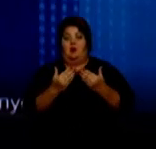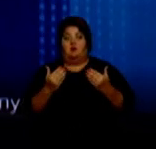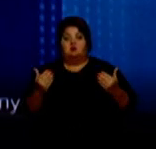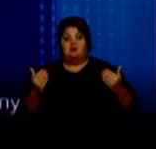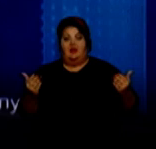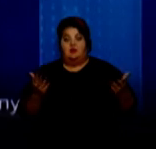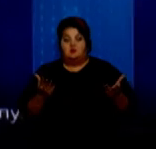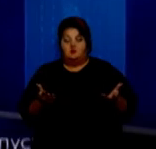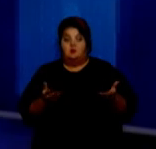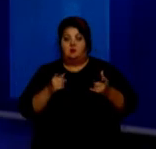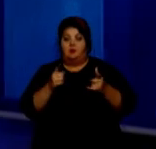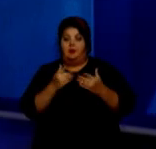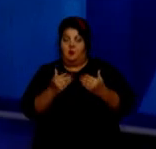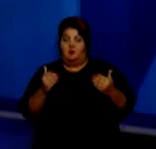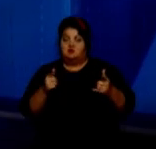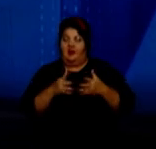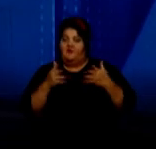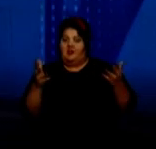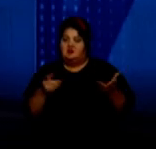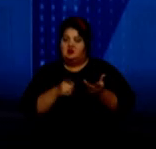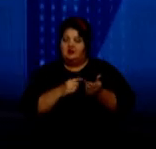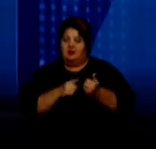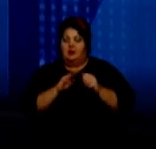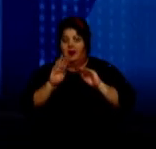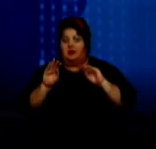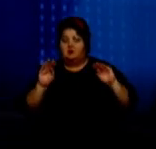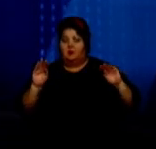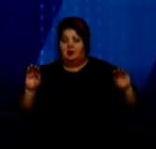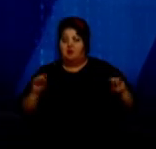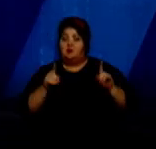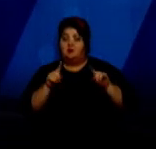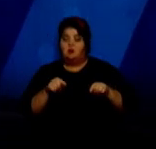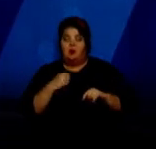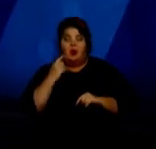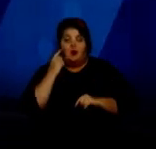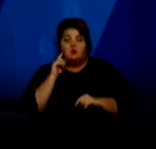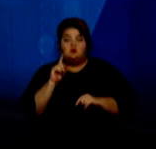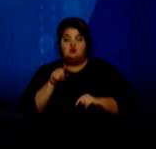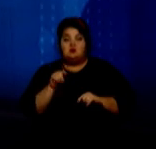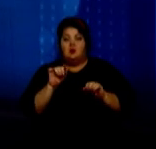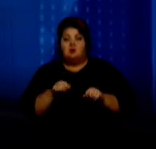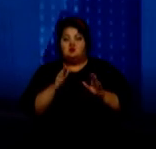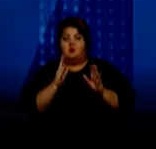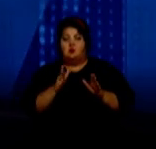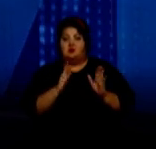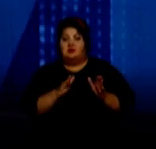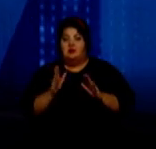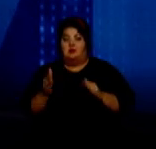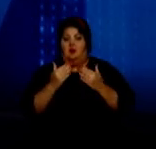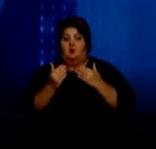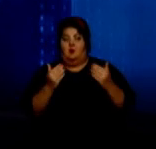кадетського, ви розумієте, це величезна кількість експонатів. Тому я думаю, що це може бути лише тільки музей